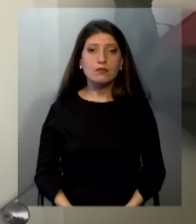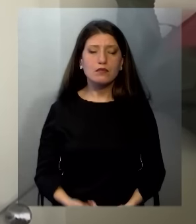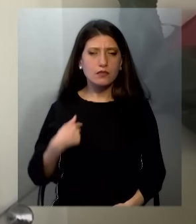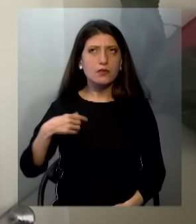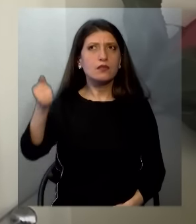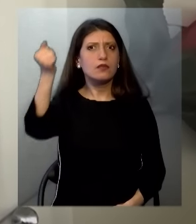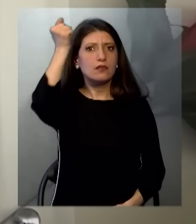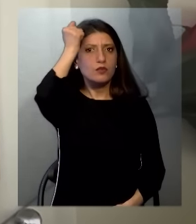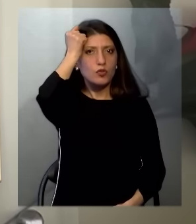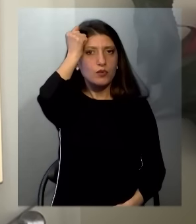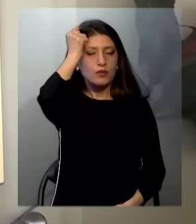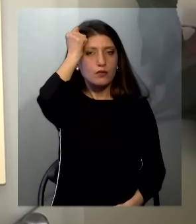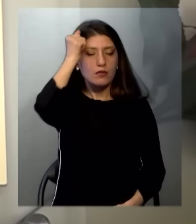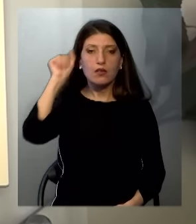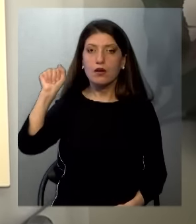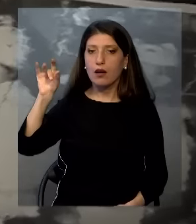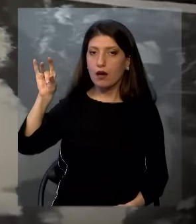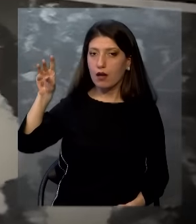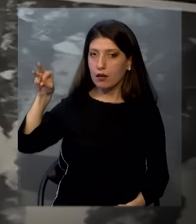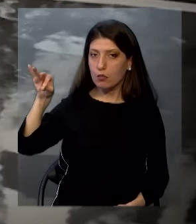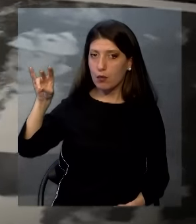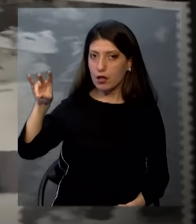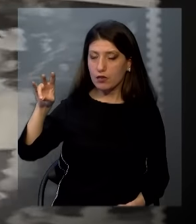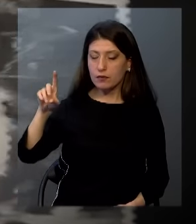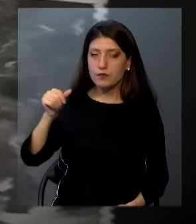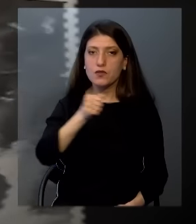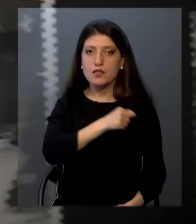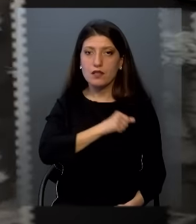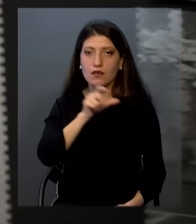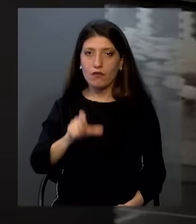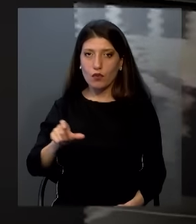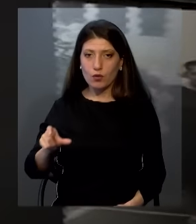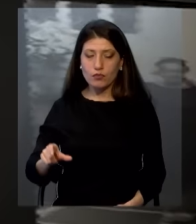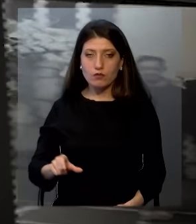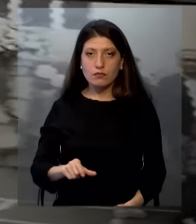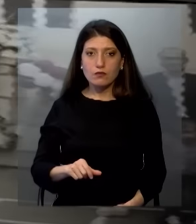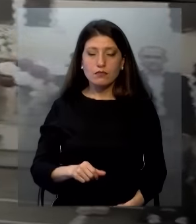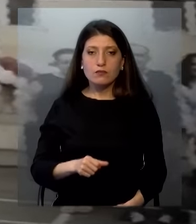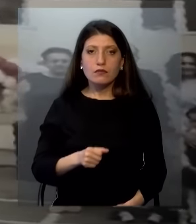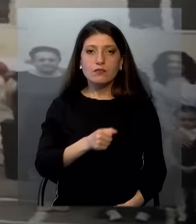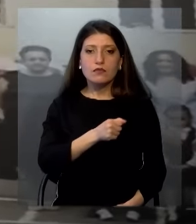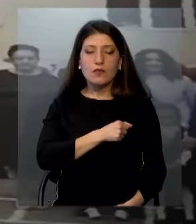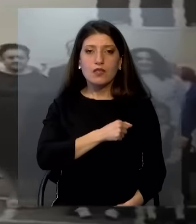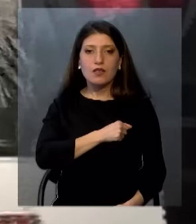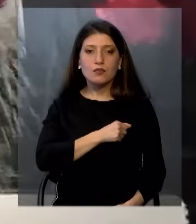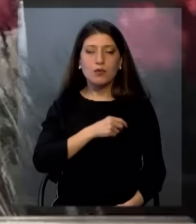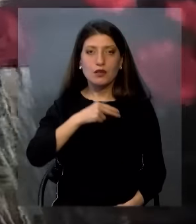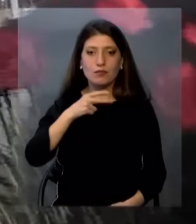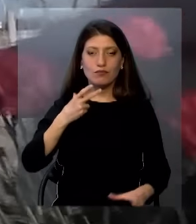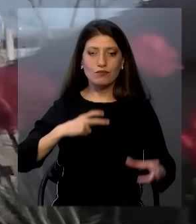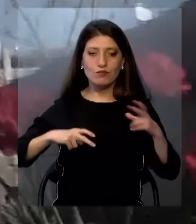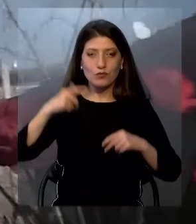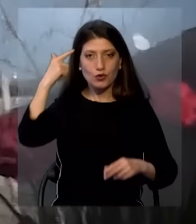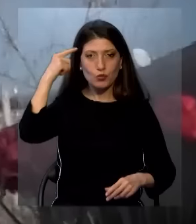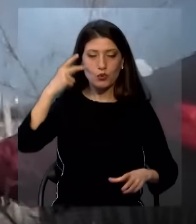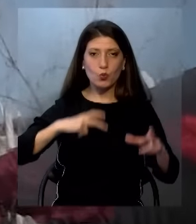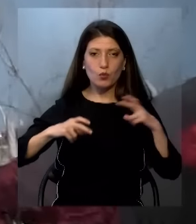հիշում եմ Արմենը, զինվորը, ռազմագիտության ուսուցիչը,